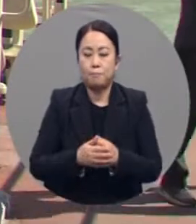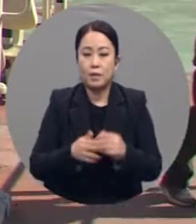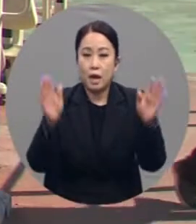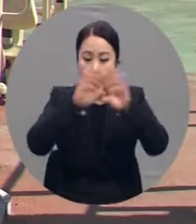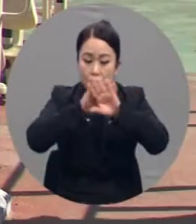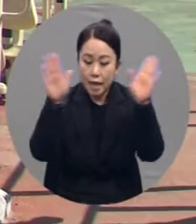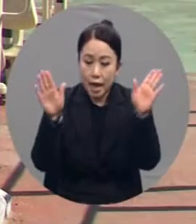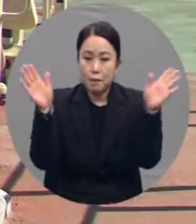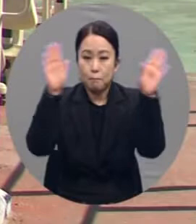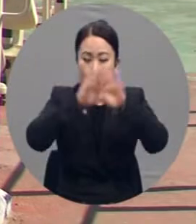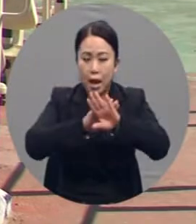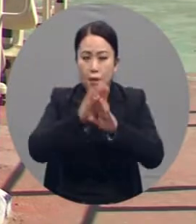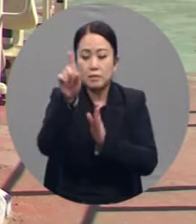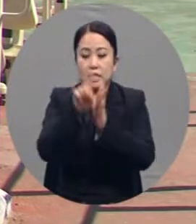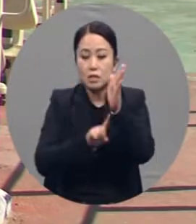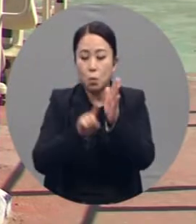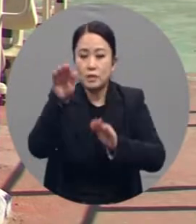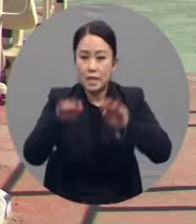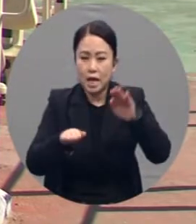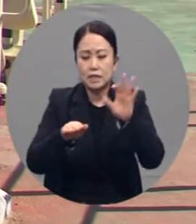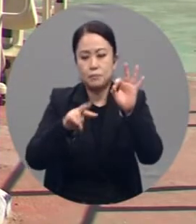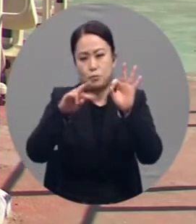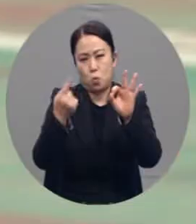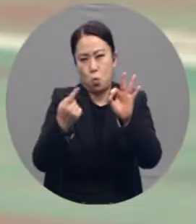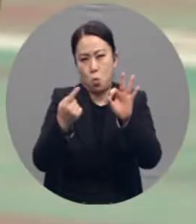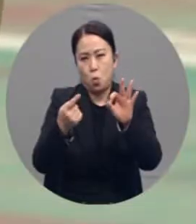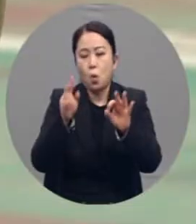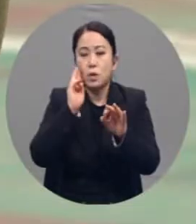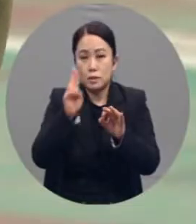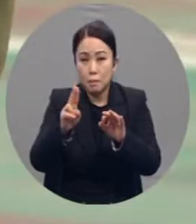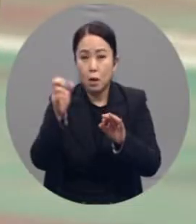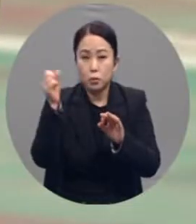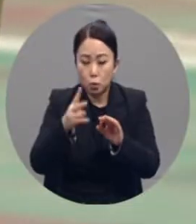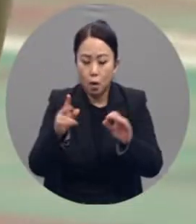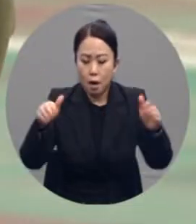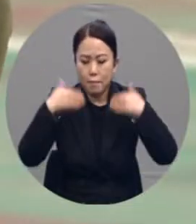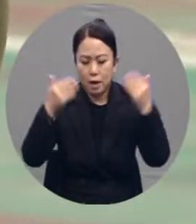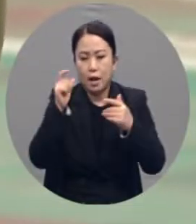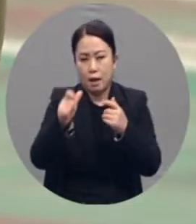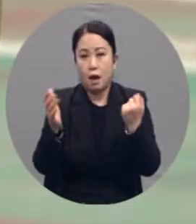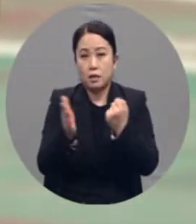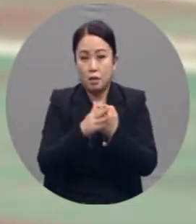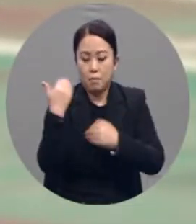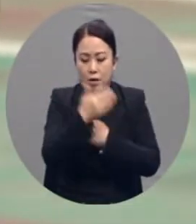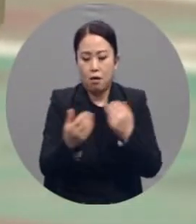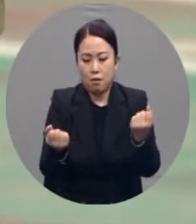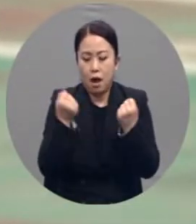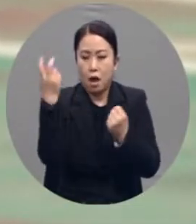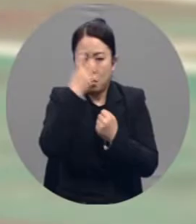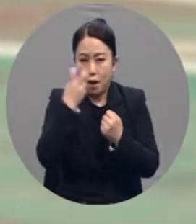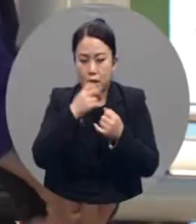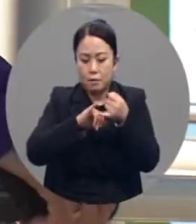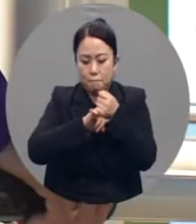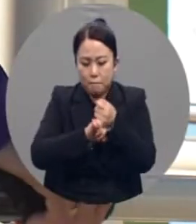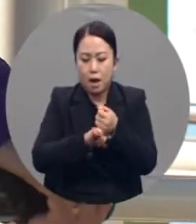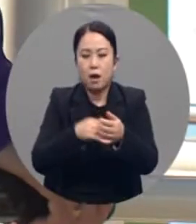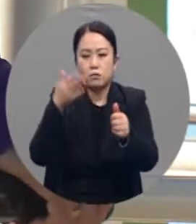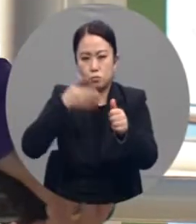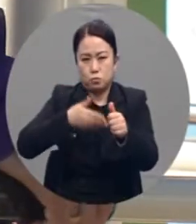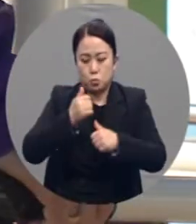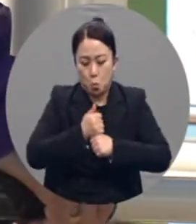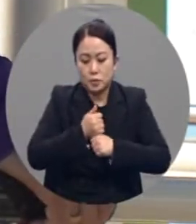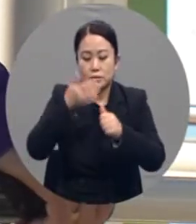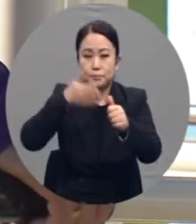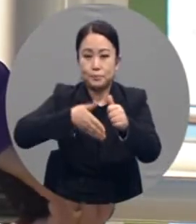낮과밤 기온차도 10도 안팎으로 크겠고 바람도 강할 것으로 예상되는만큼 건강관리에 각별히 유의해야